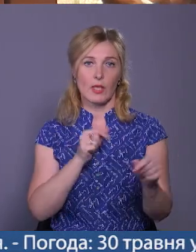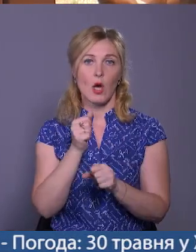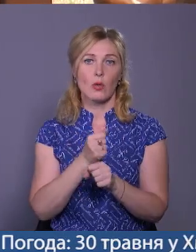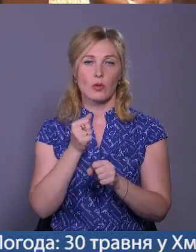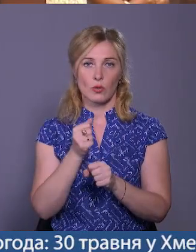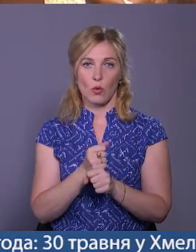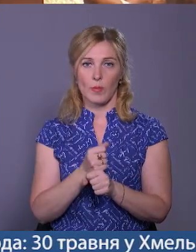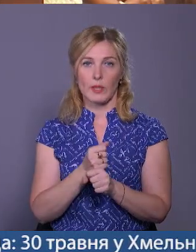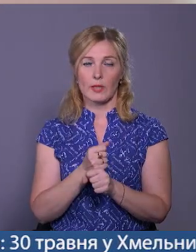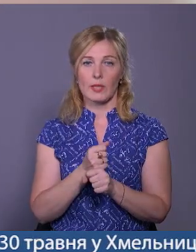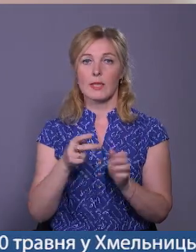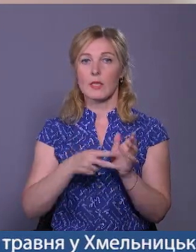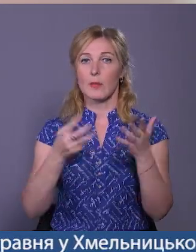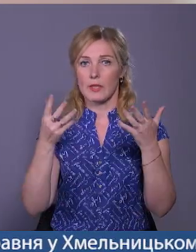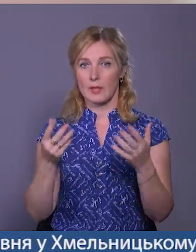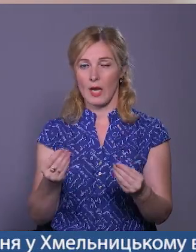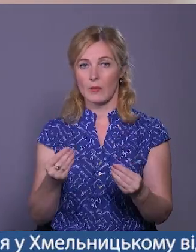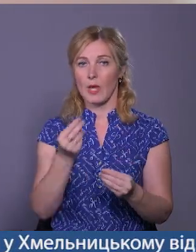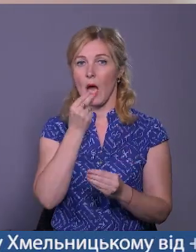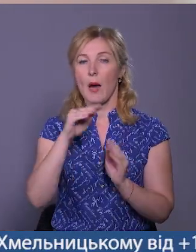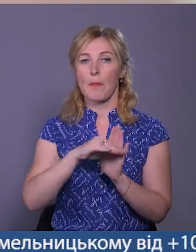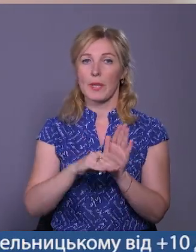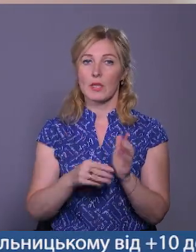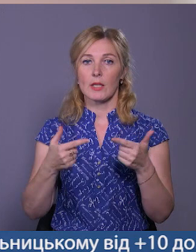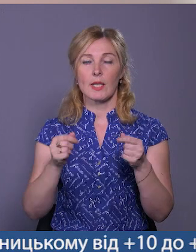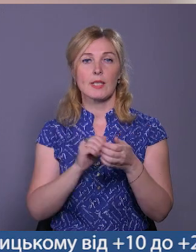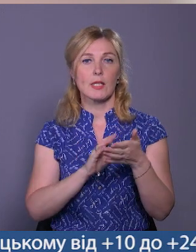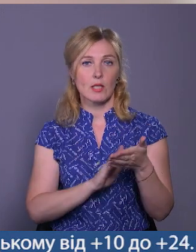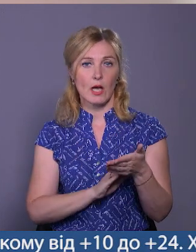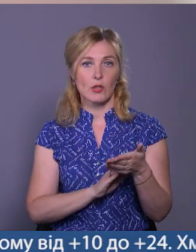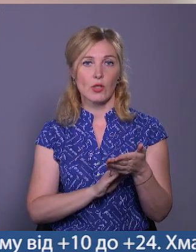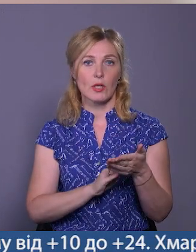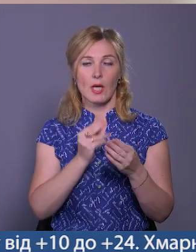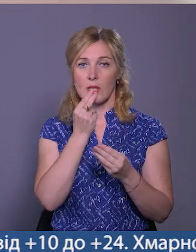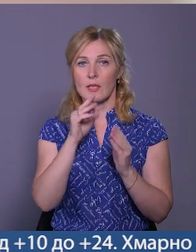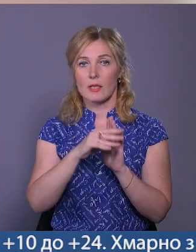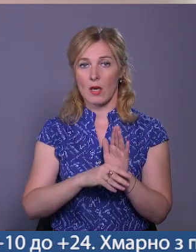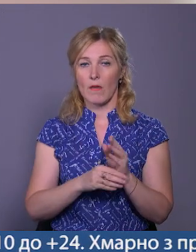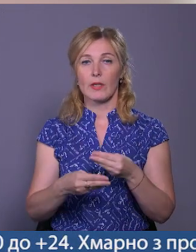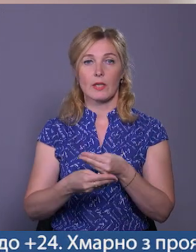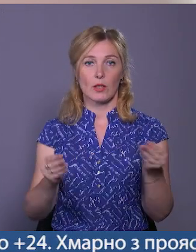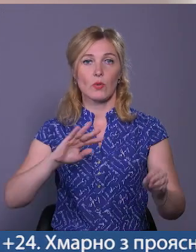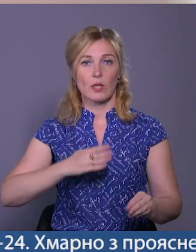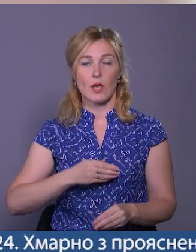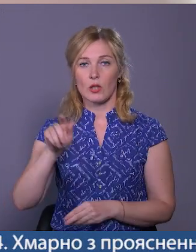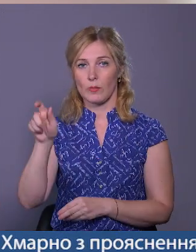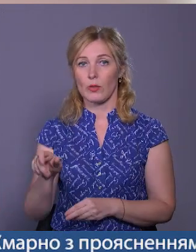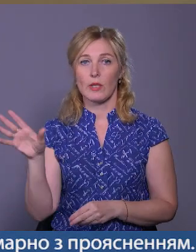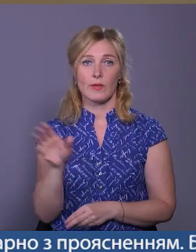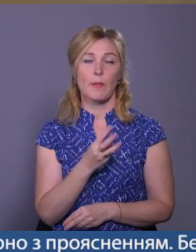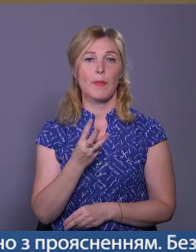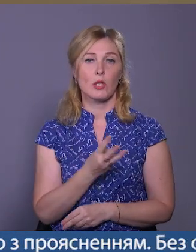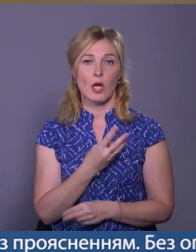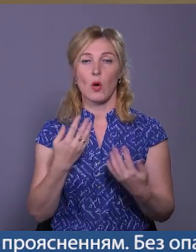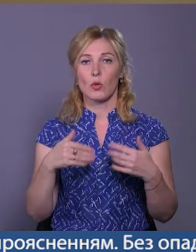пріоритетне семиденне перспективне меню де чітко зазначені страви які надаються нашим клієнтам Та всім бажаючим